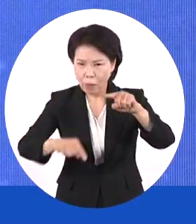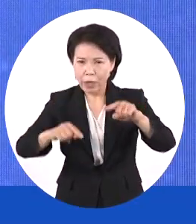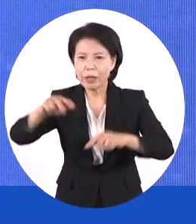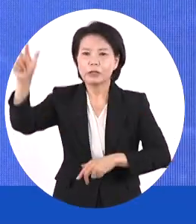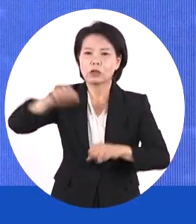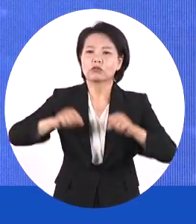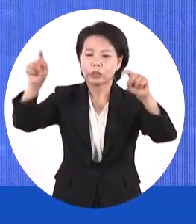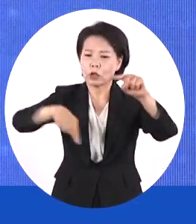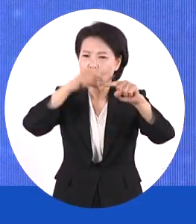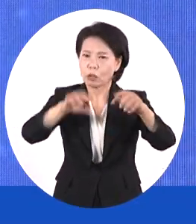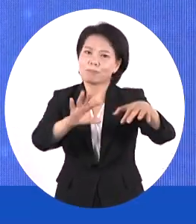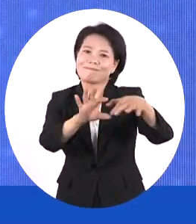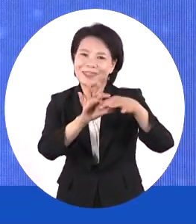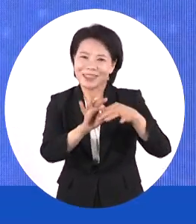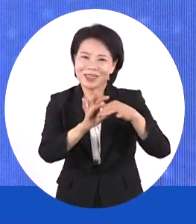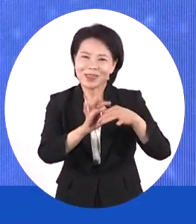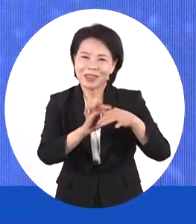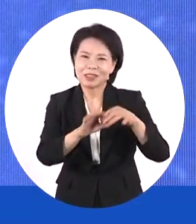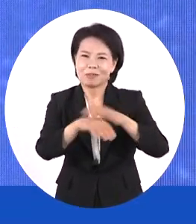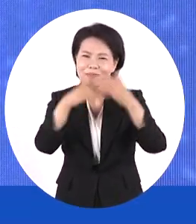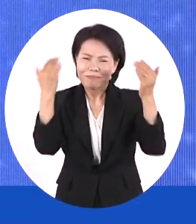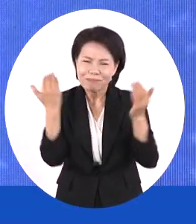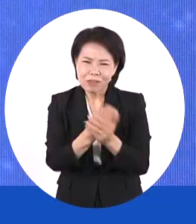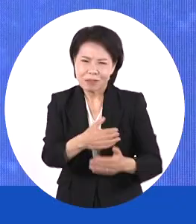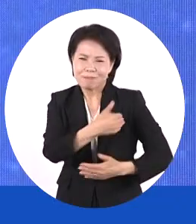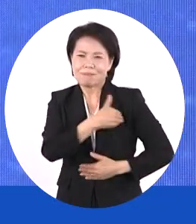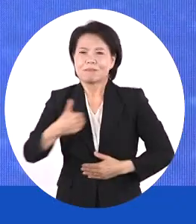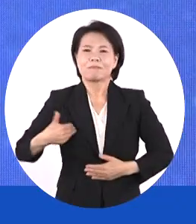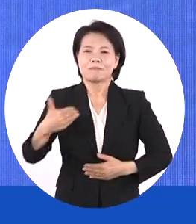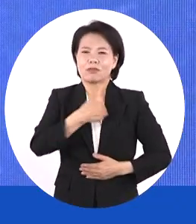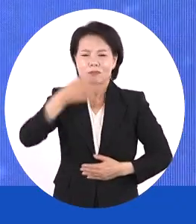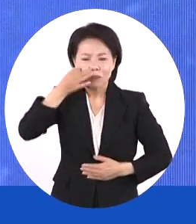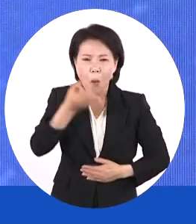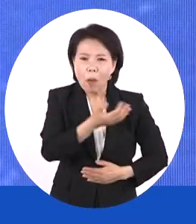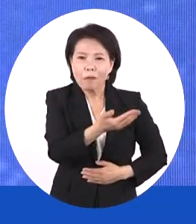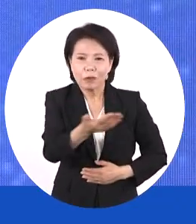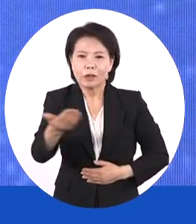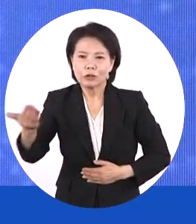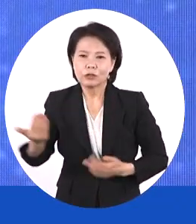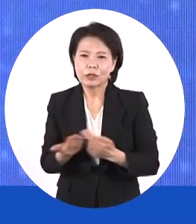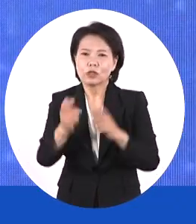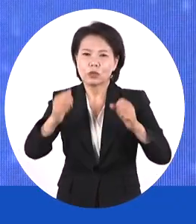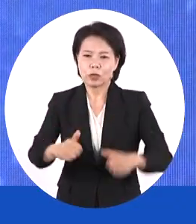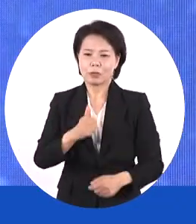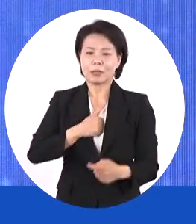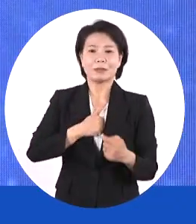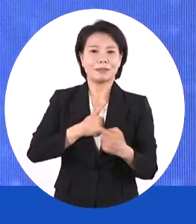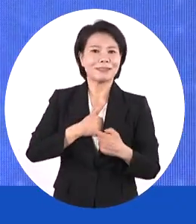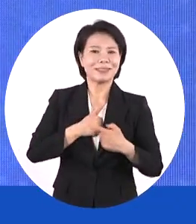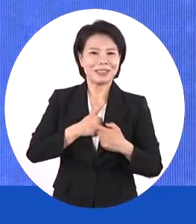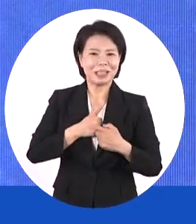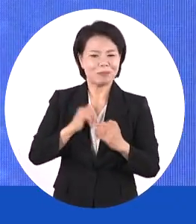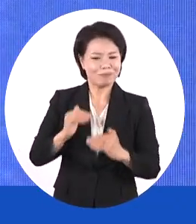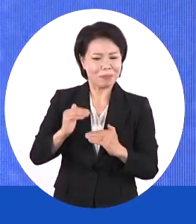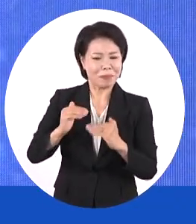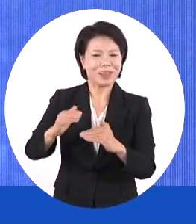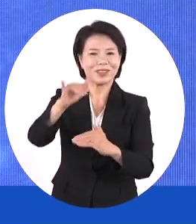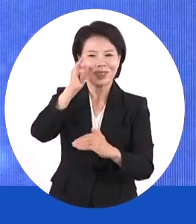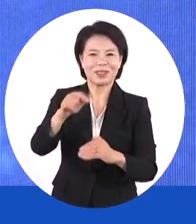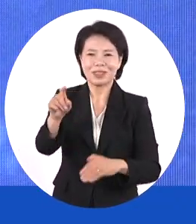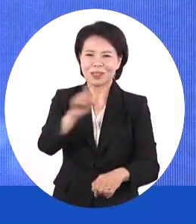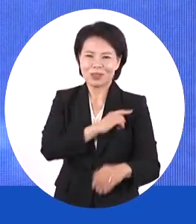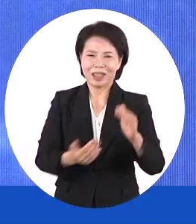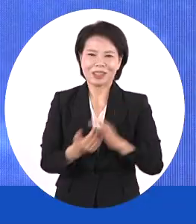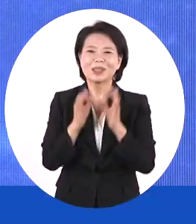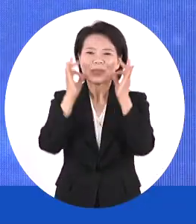체육대회와 전국 체육대회를 통해서 과감없이 보여드리고 또 제주인의 자긍심으로 가져갈 수